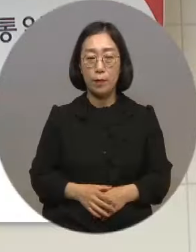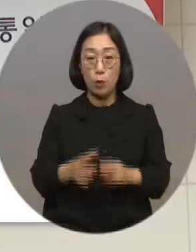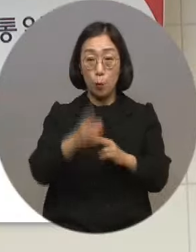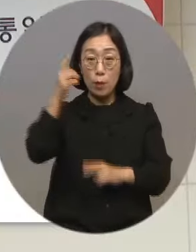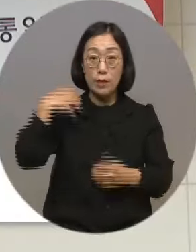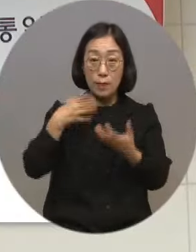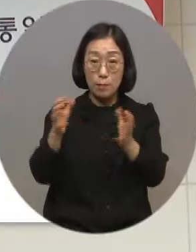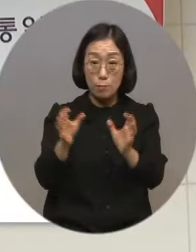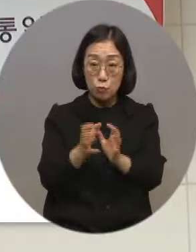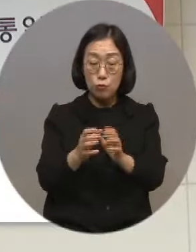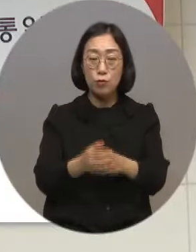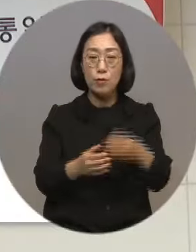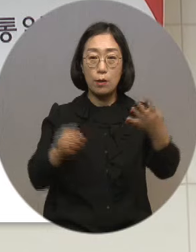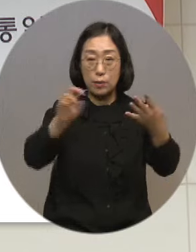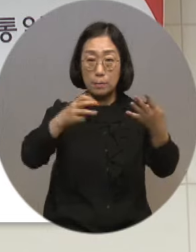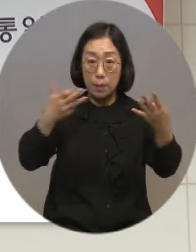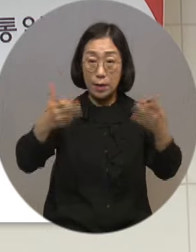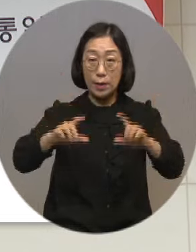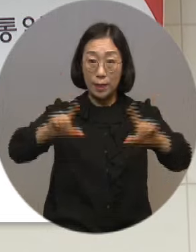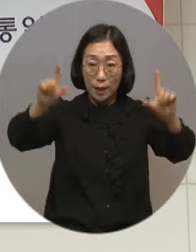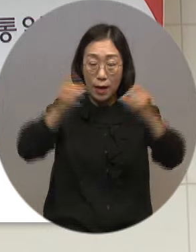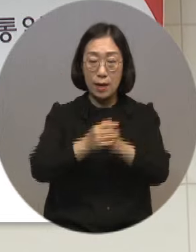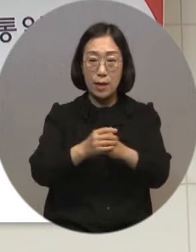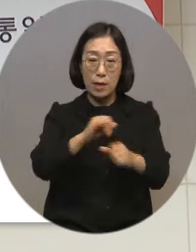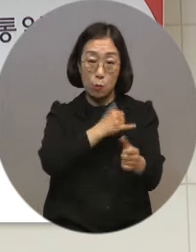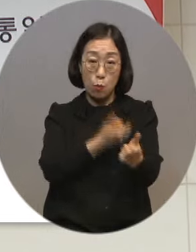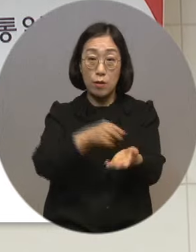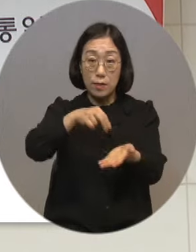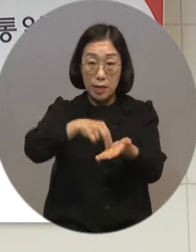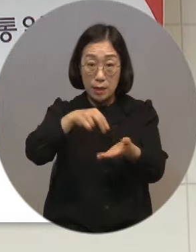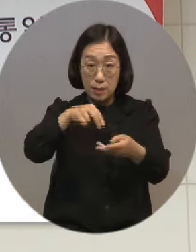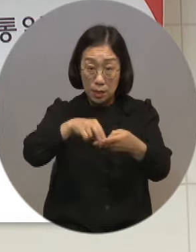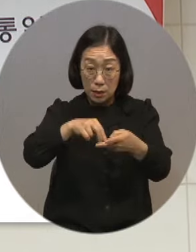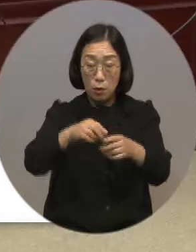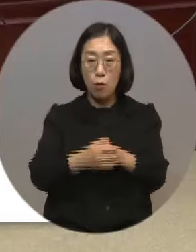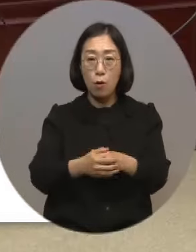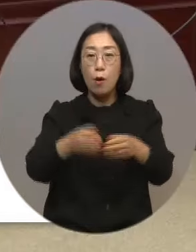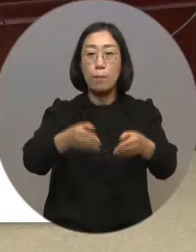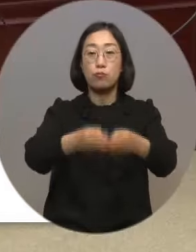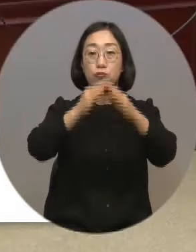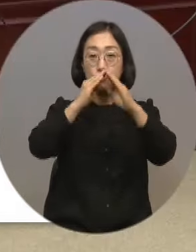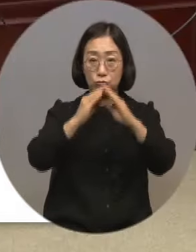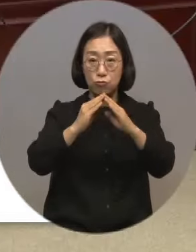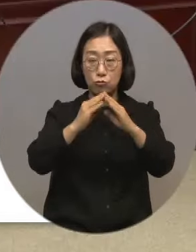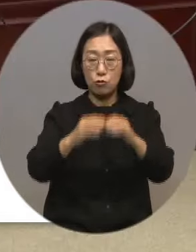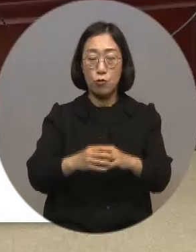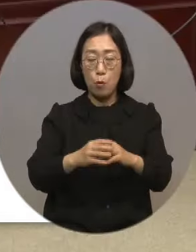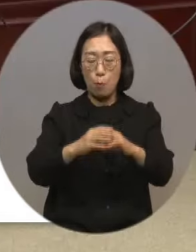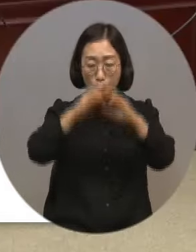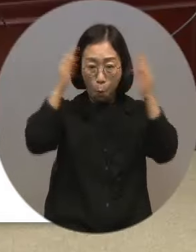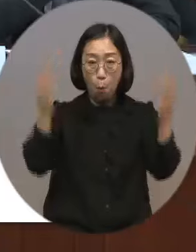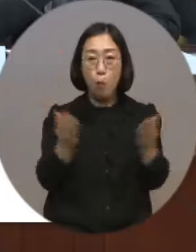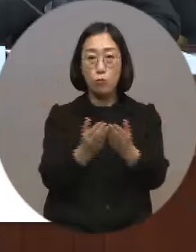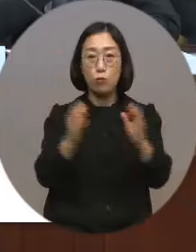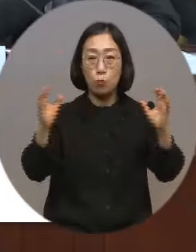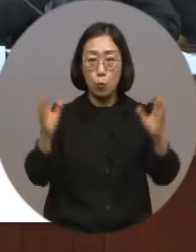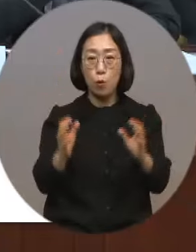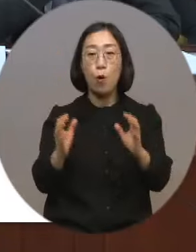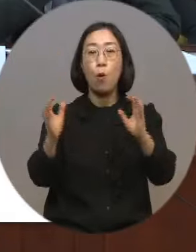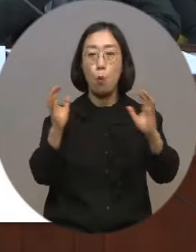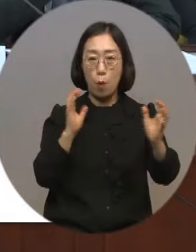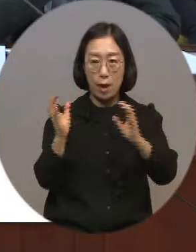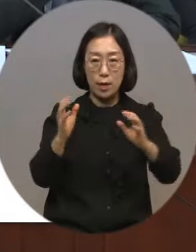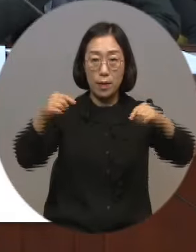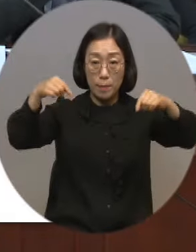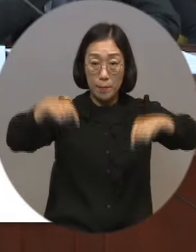통일부는 지난 18일 국립북한인권센터 건립자문위원회를 발족하고 제1차 전체 회의를 가졌습니다. 회의에